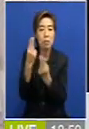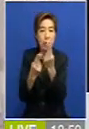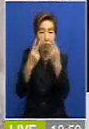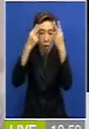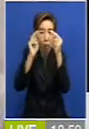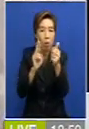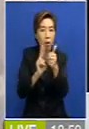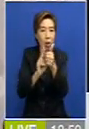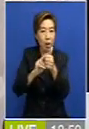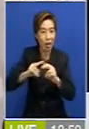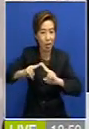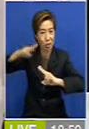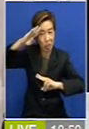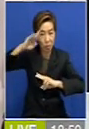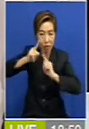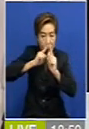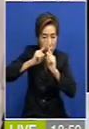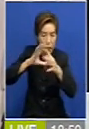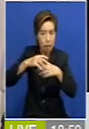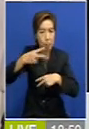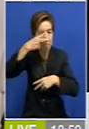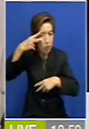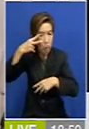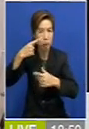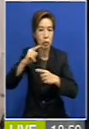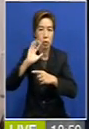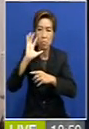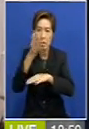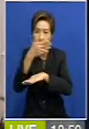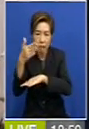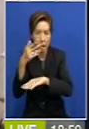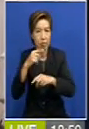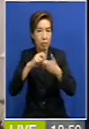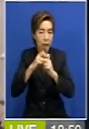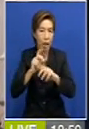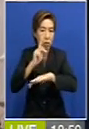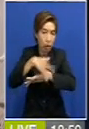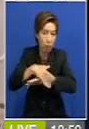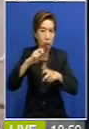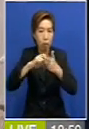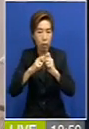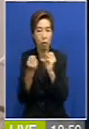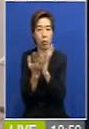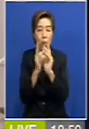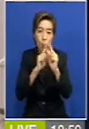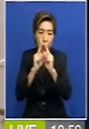พร้อมถกความร่วมมือต่อต้านก่อการร้ายและปัญหาไซเบอร์เหตุเป็นปัญหาความเชื่อมโยงทั้งระดับโลกและภูมิภาค